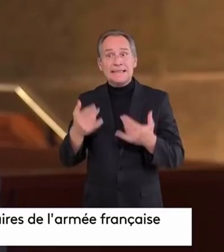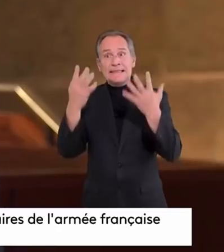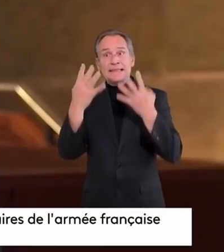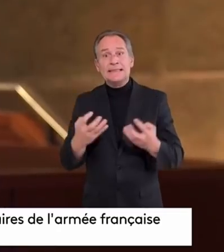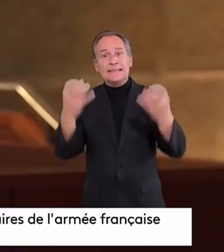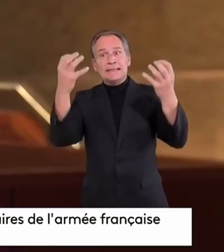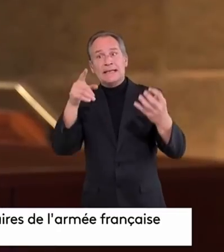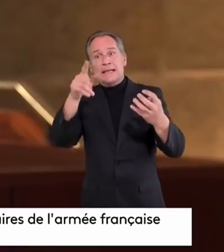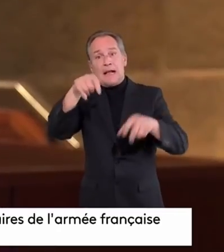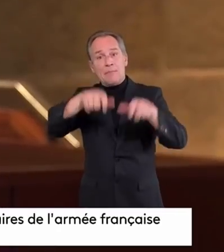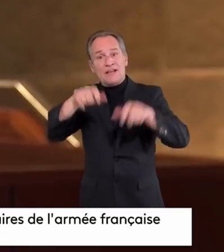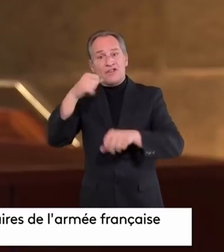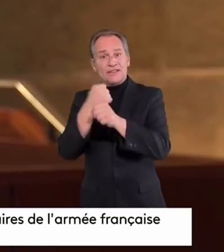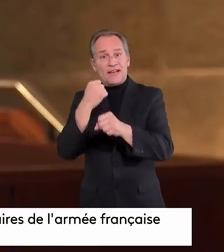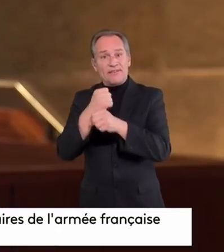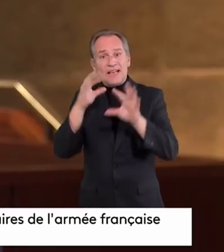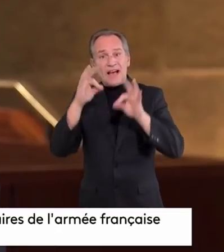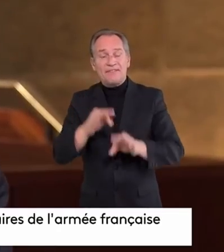justice fiscale.